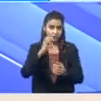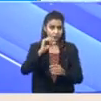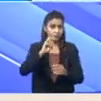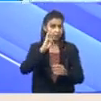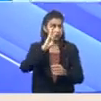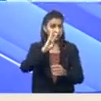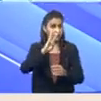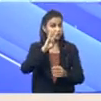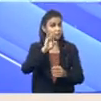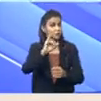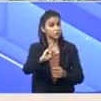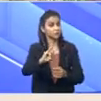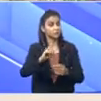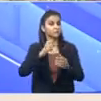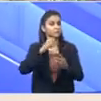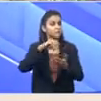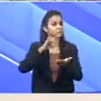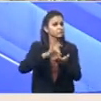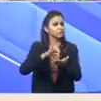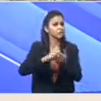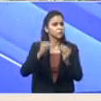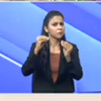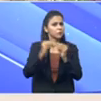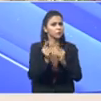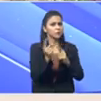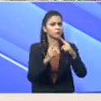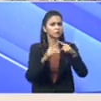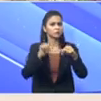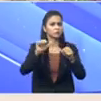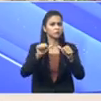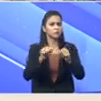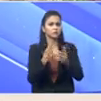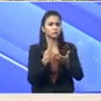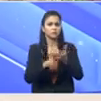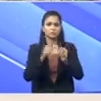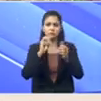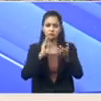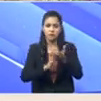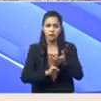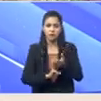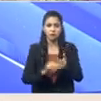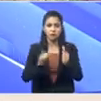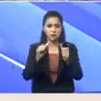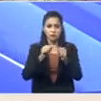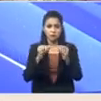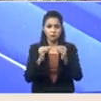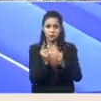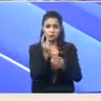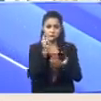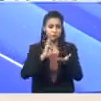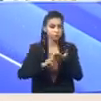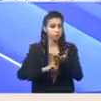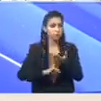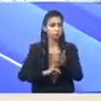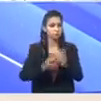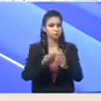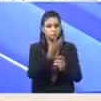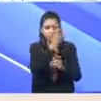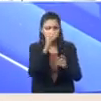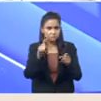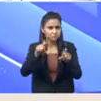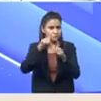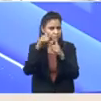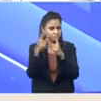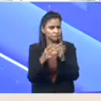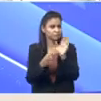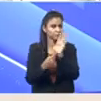में नारायणपुर के बुटलू राम माथरा जी अबुझ माड़िया जनजाति की लोक कला को संरक्षित करने में